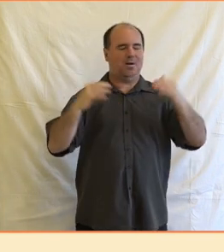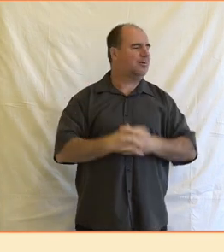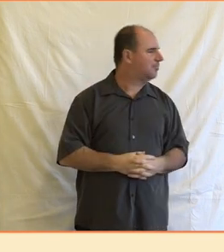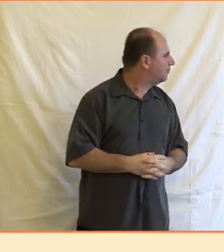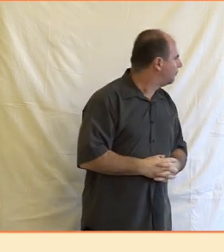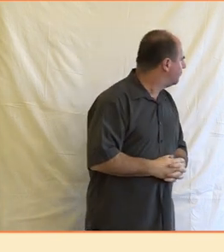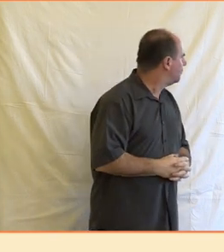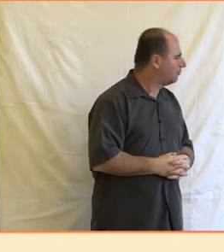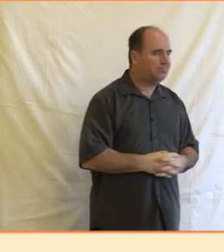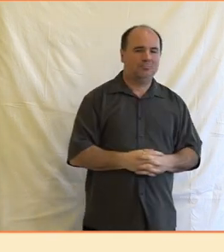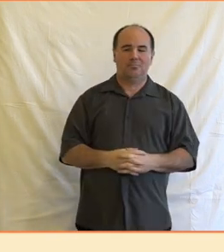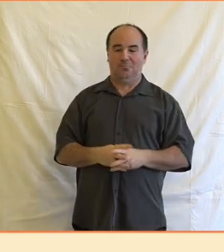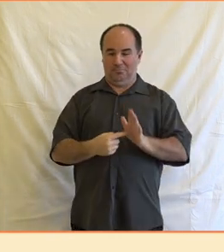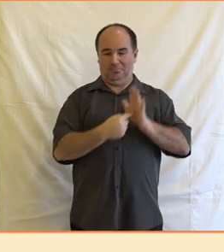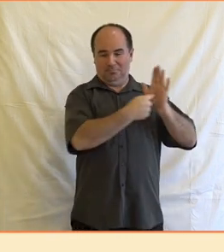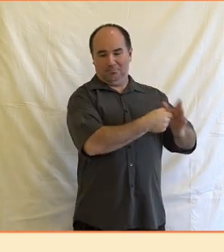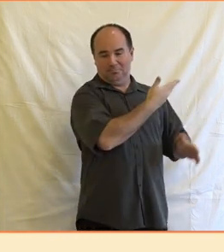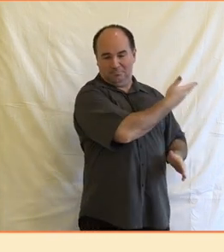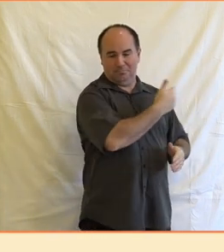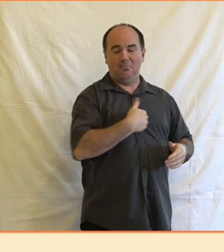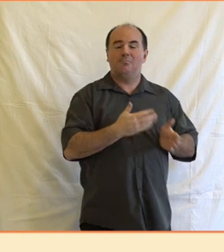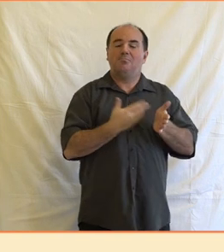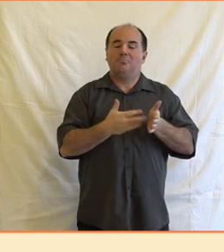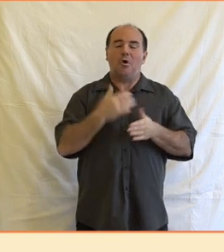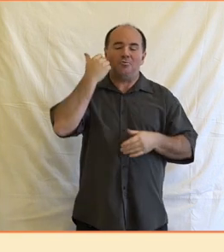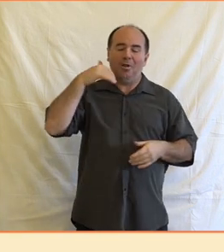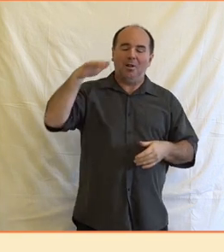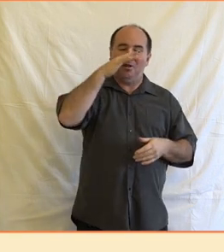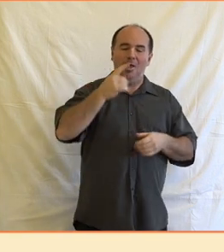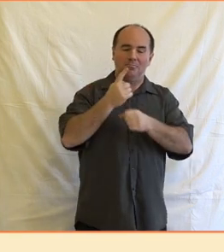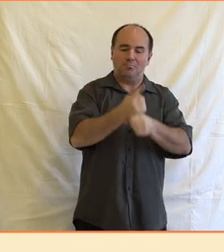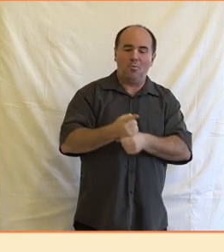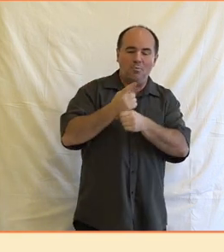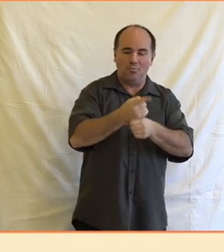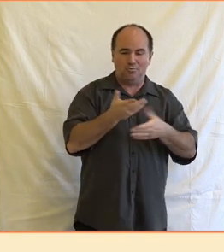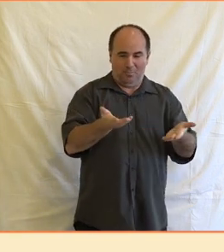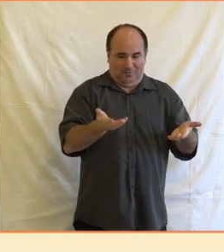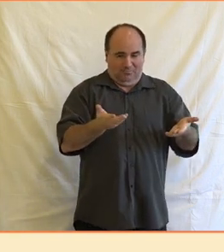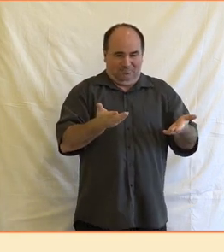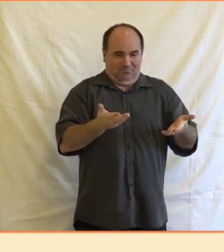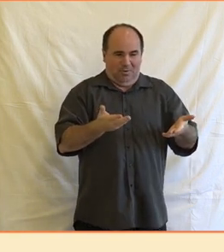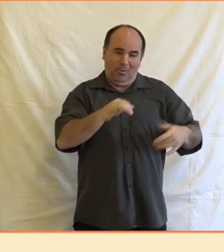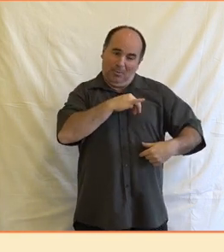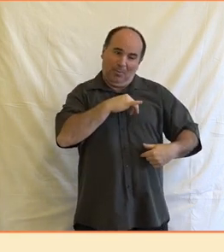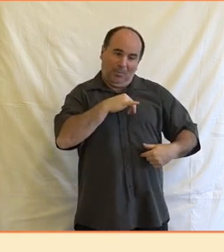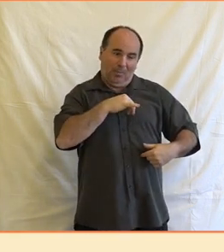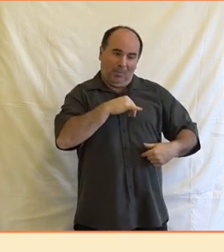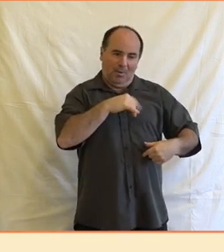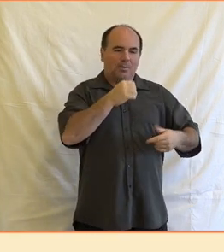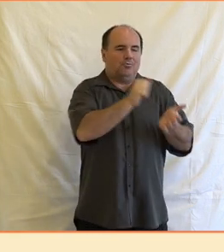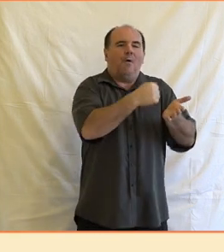lidé působí a jestli jde o dlouhodobější zájem o profesi a vstup do novinářského